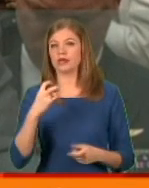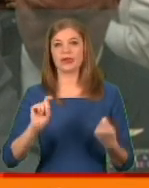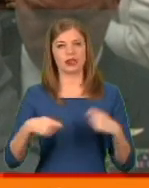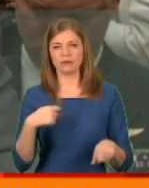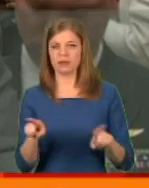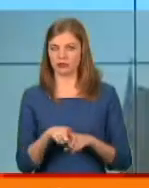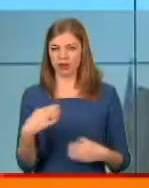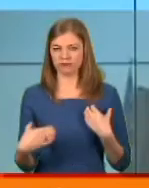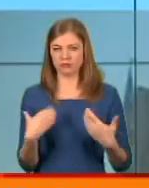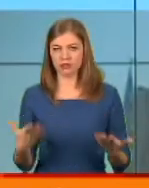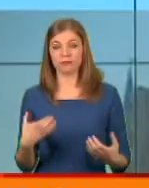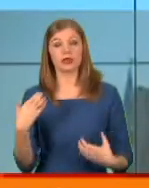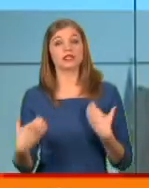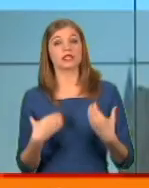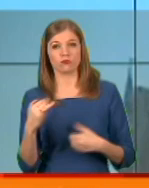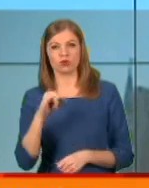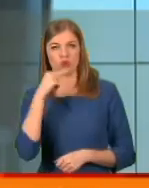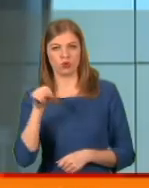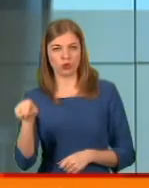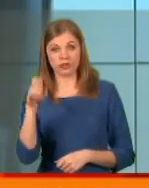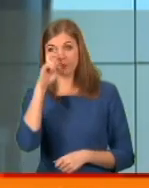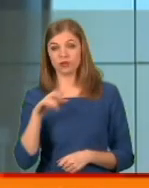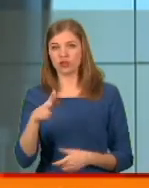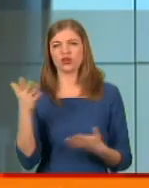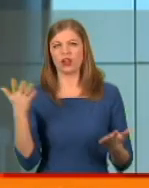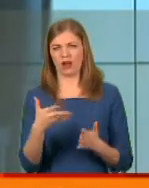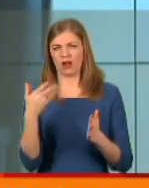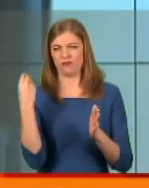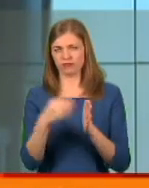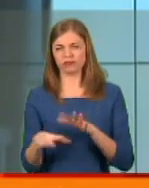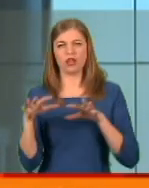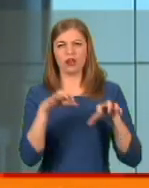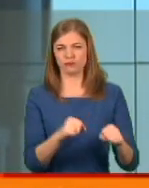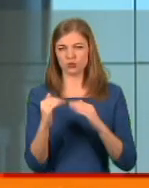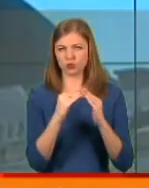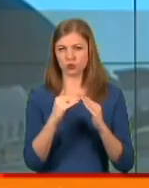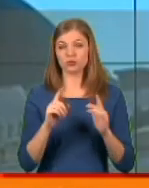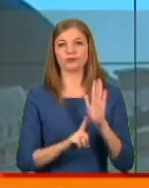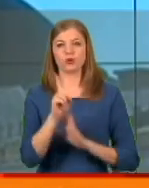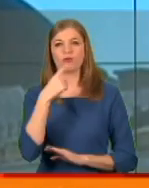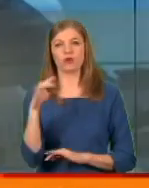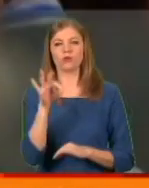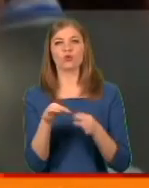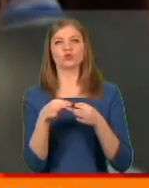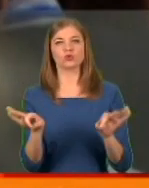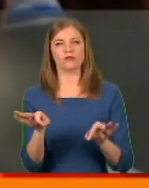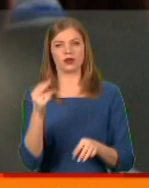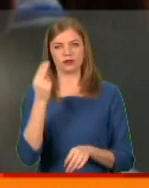так занепокоєні. Занепокоєна і Росія, держава, яка цинічно анексує території сусідів, заговорила про суверенність